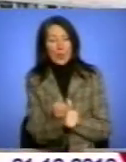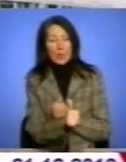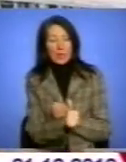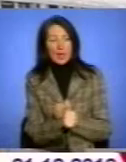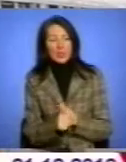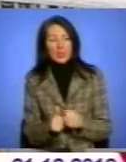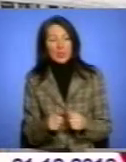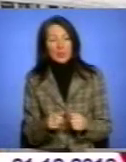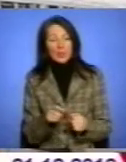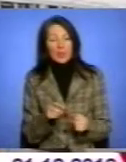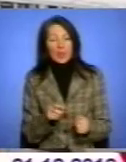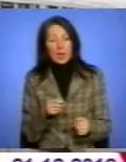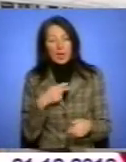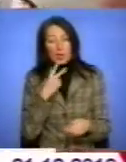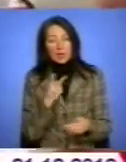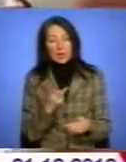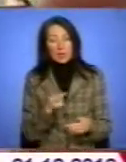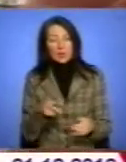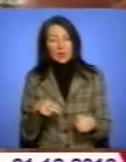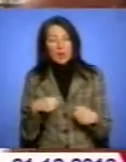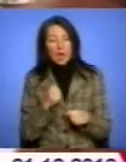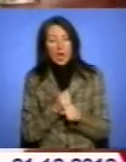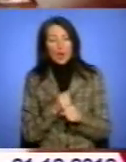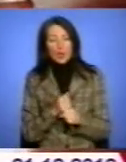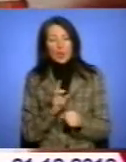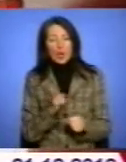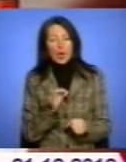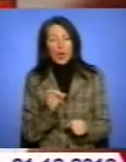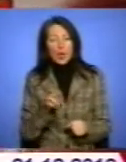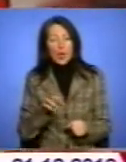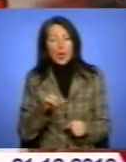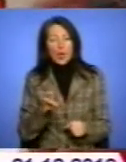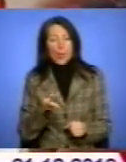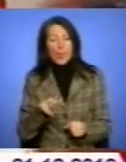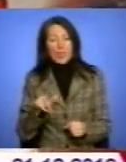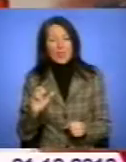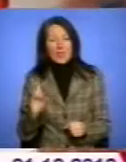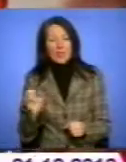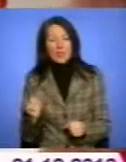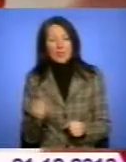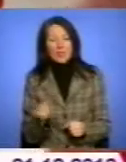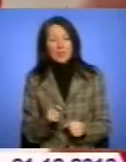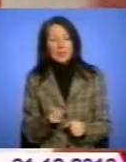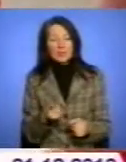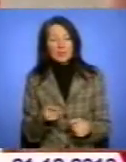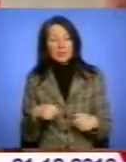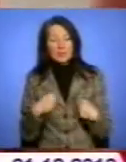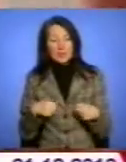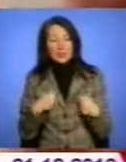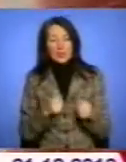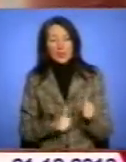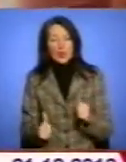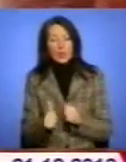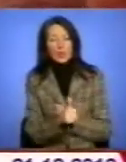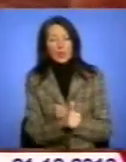скаржаться на погану роботу комунальних служб. Стараюся йти в стороні. По сторону, звісно, стараюся. Особливо